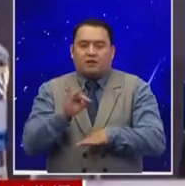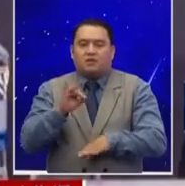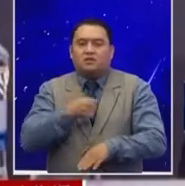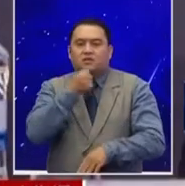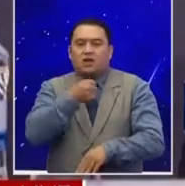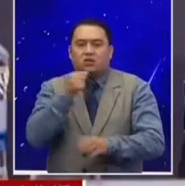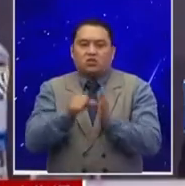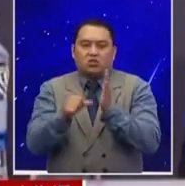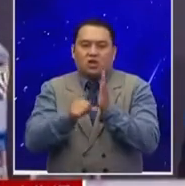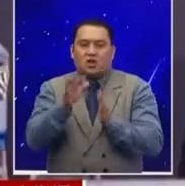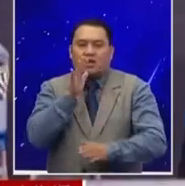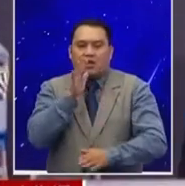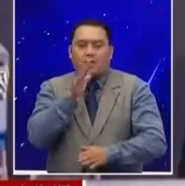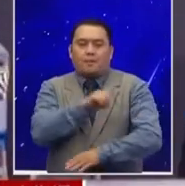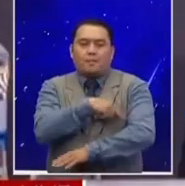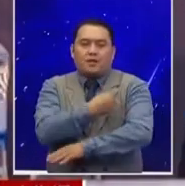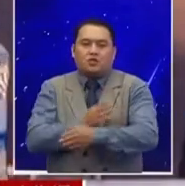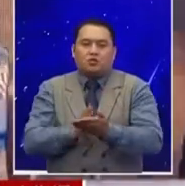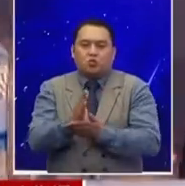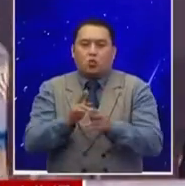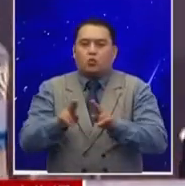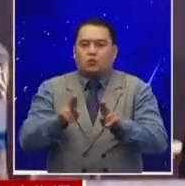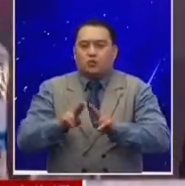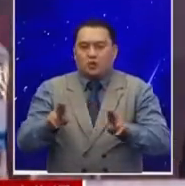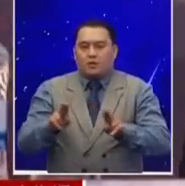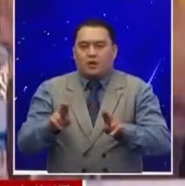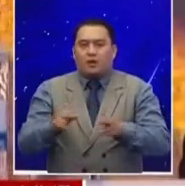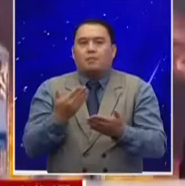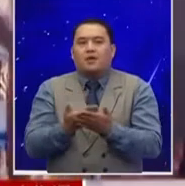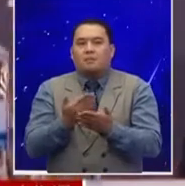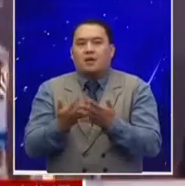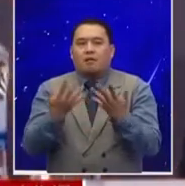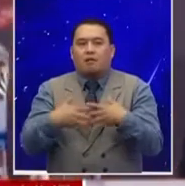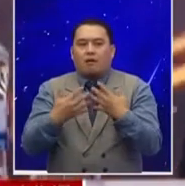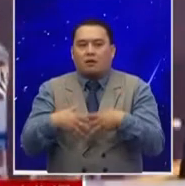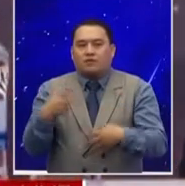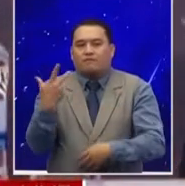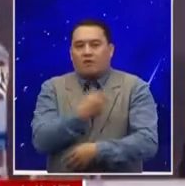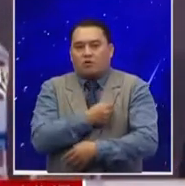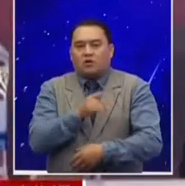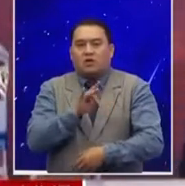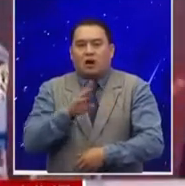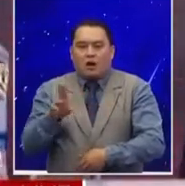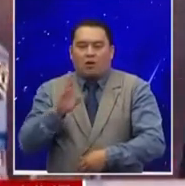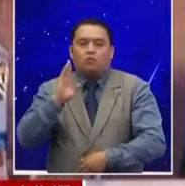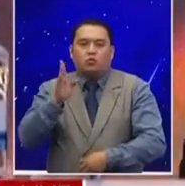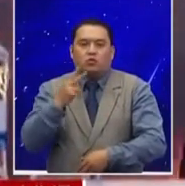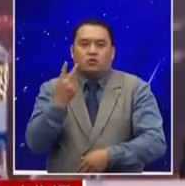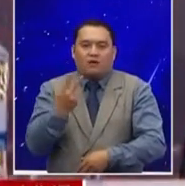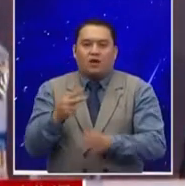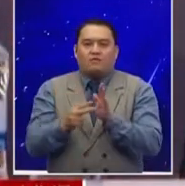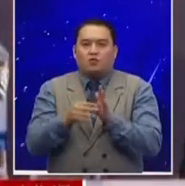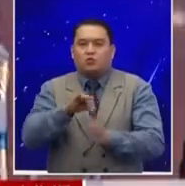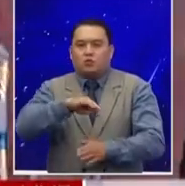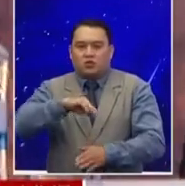старше 60 лет, медицинские работники и педагоги. Предварительное количество подлежащих вакцинации по республике составит 2,8